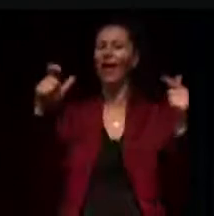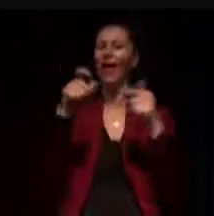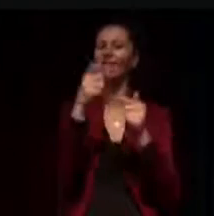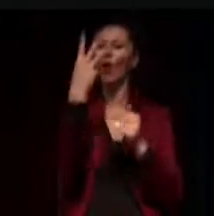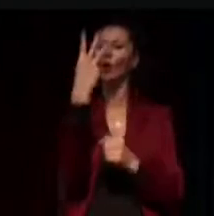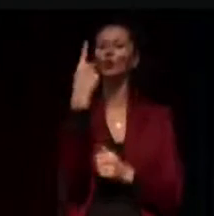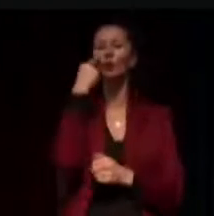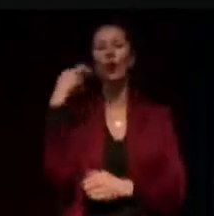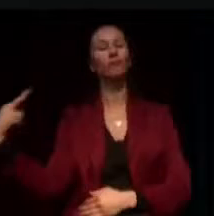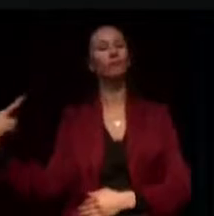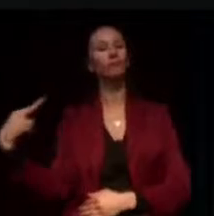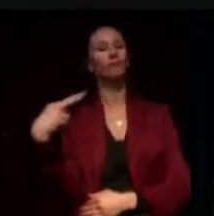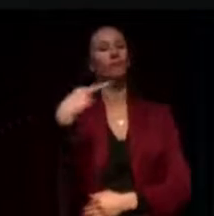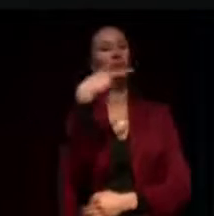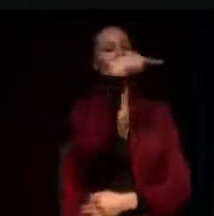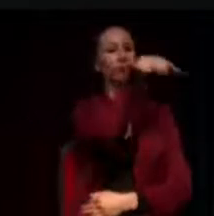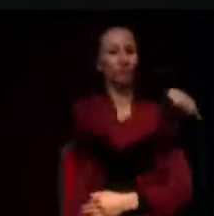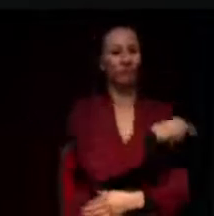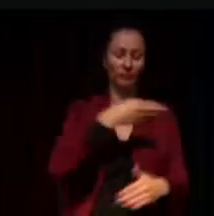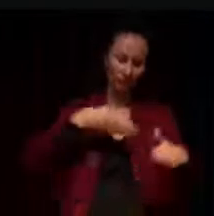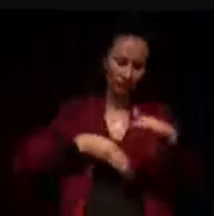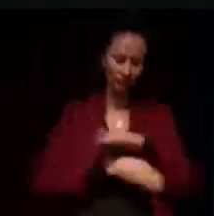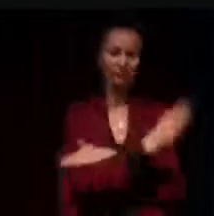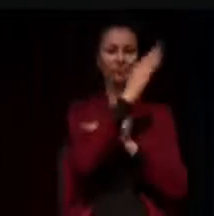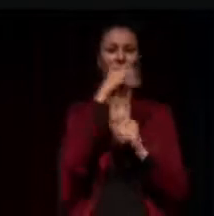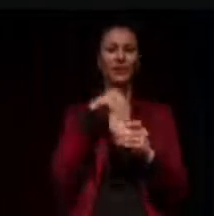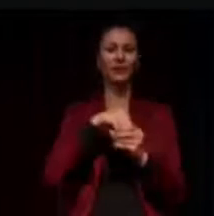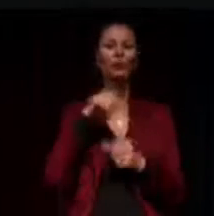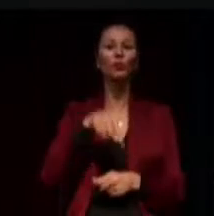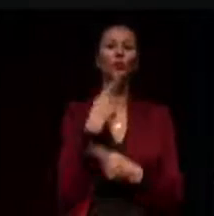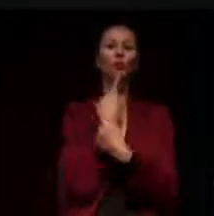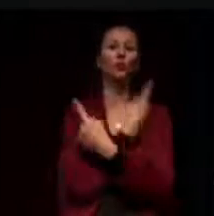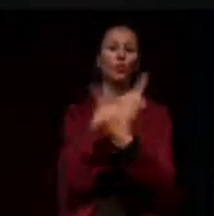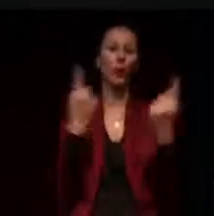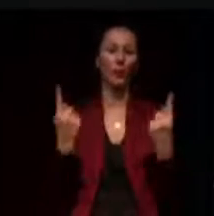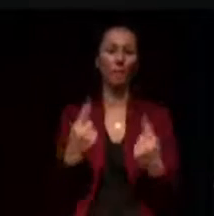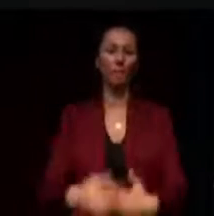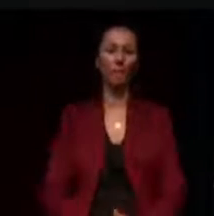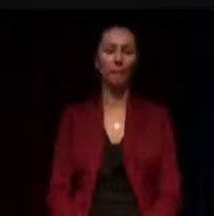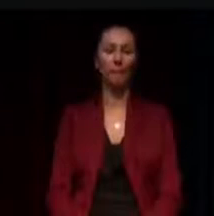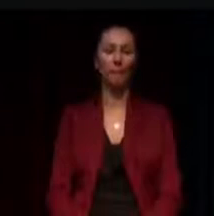kadar gideceğiz arkadaşlar şehrin altından. Bunu da söyleyelim.